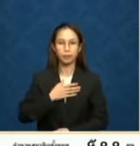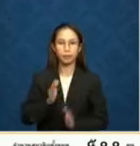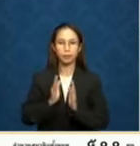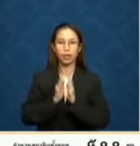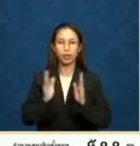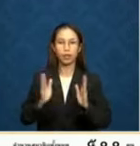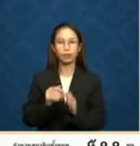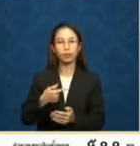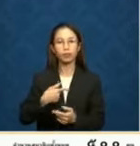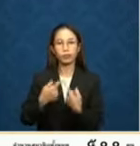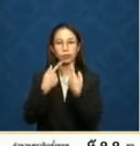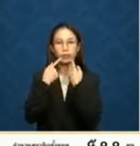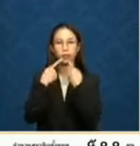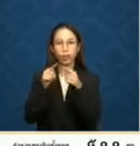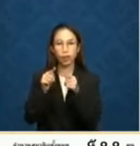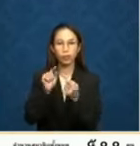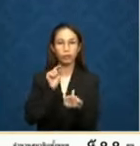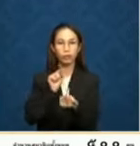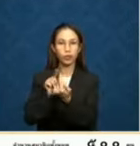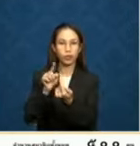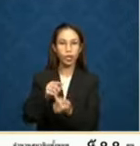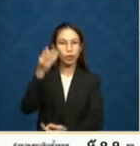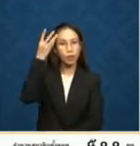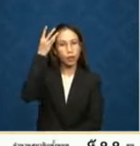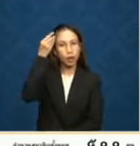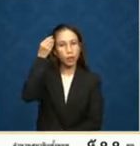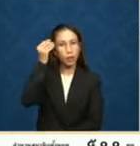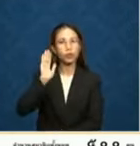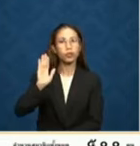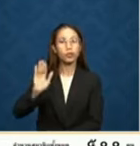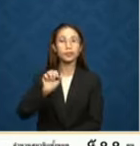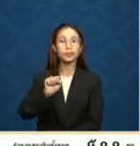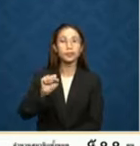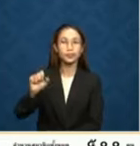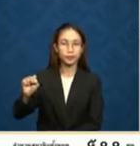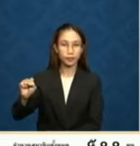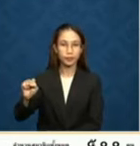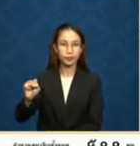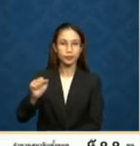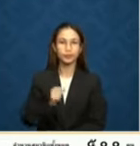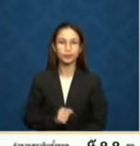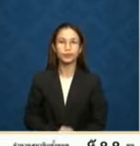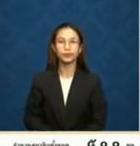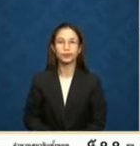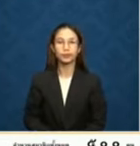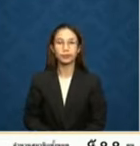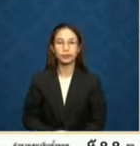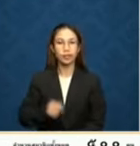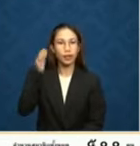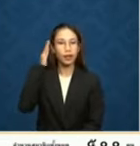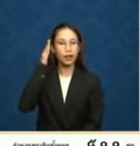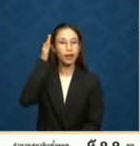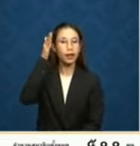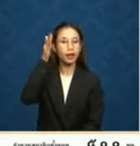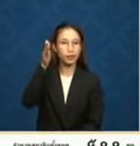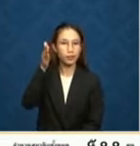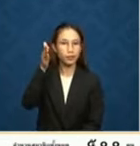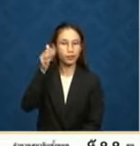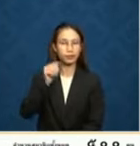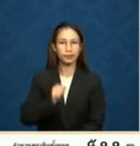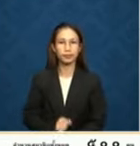บข้อสักถามที่เป็ความกลังวลโดยเฉพาะในอนาคตอันใล้นี้